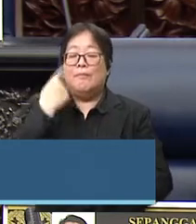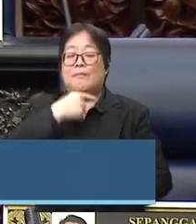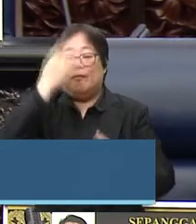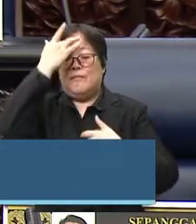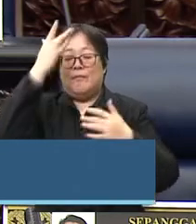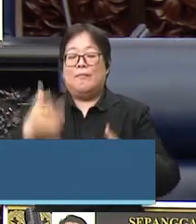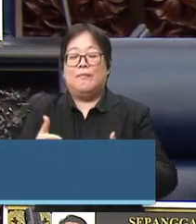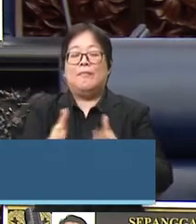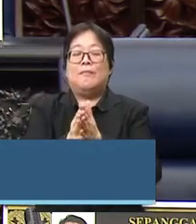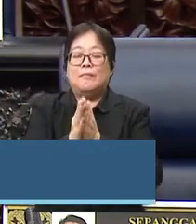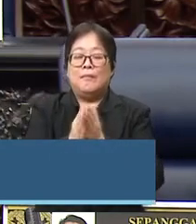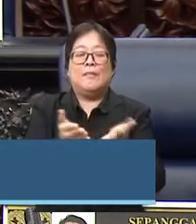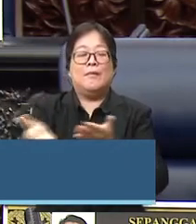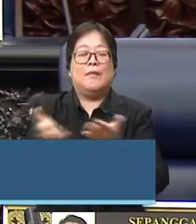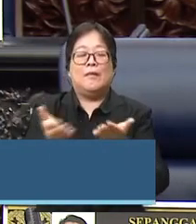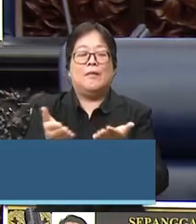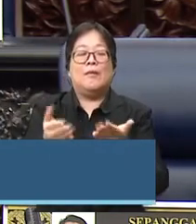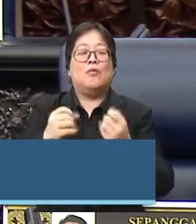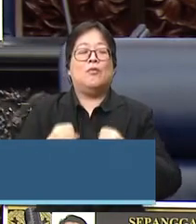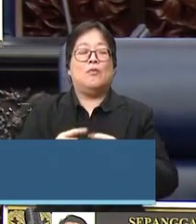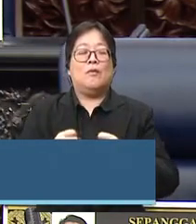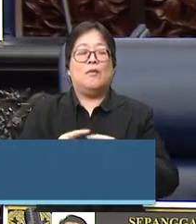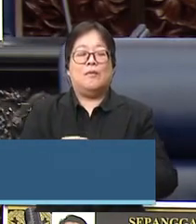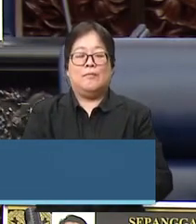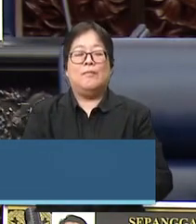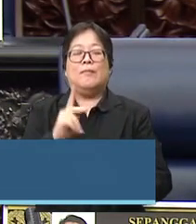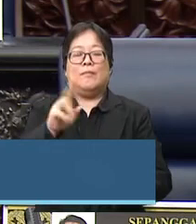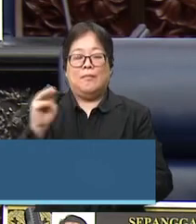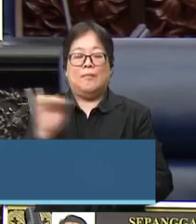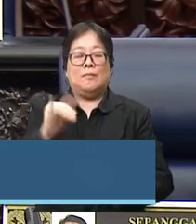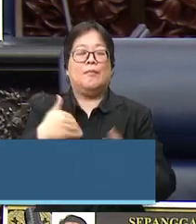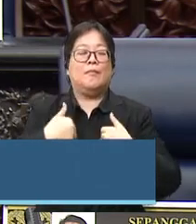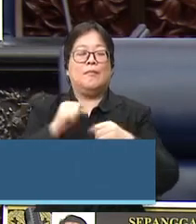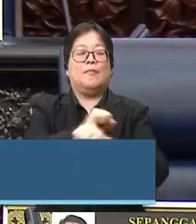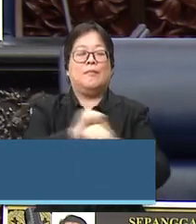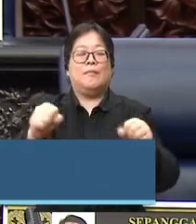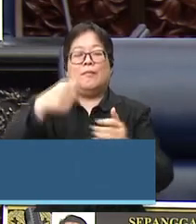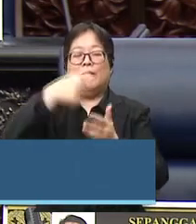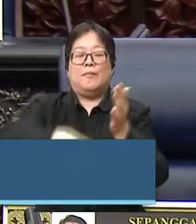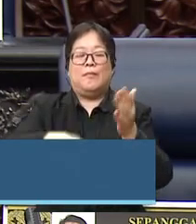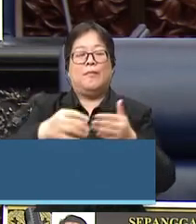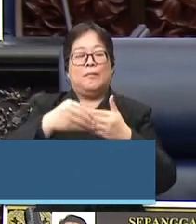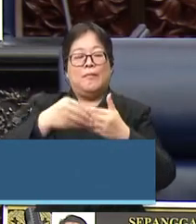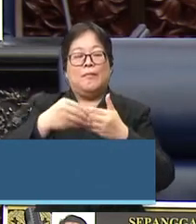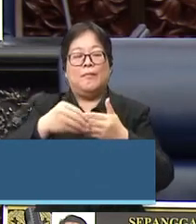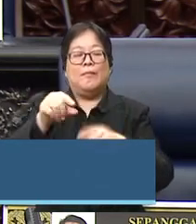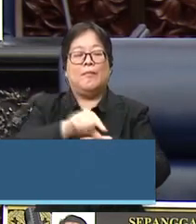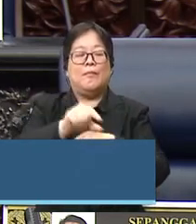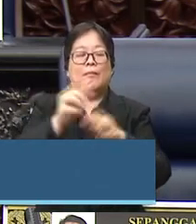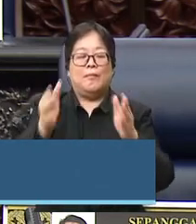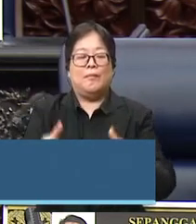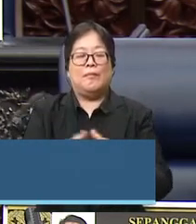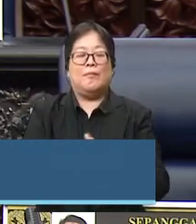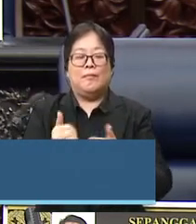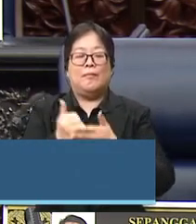mendapatkan rawatan di fasiliti kesihatan swasta, KKM turut menyediakan harga panduan pengguna bagi